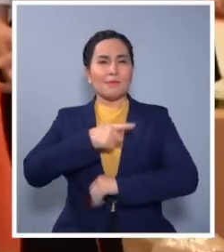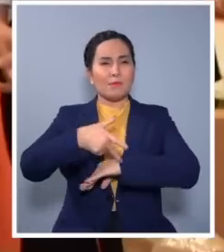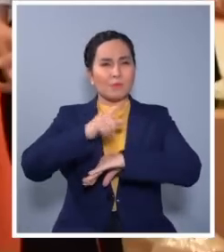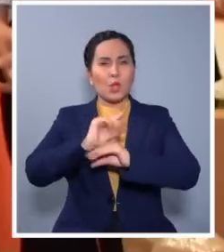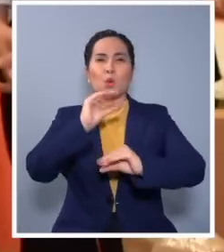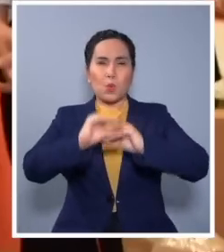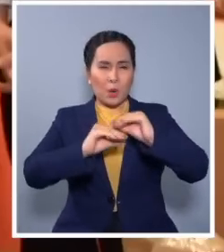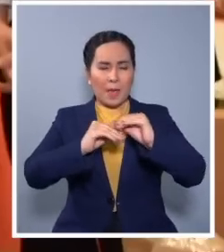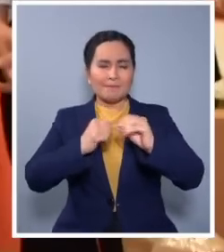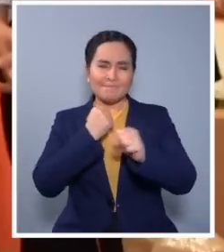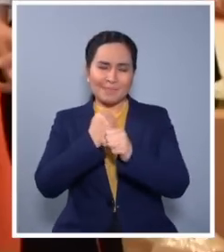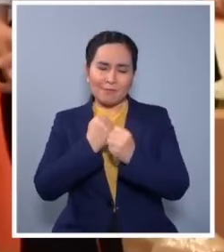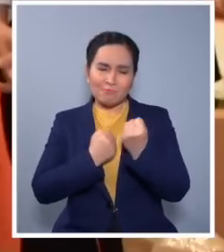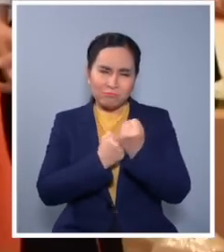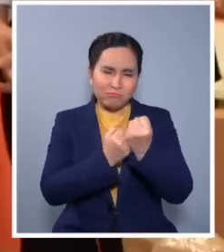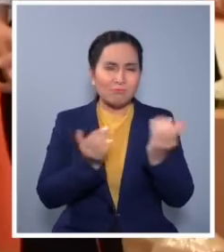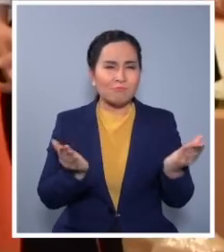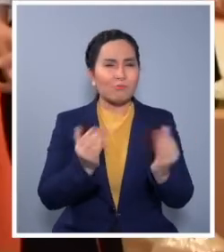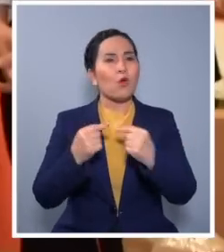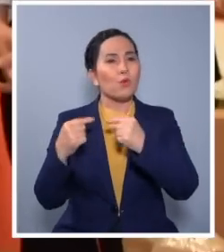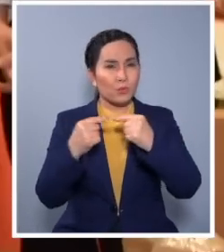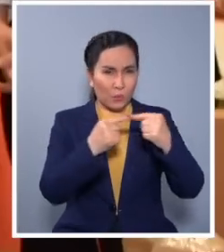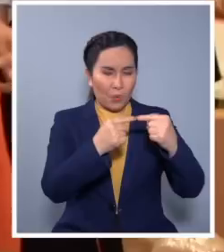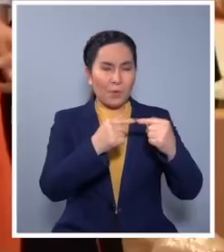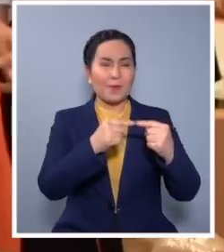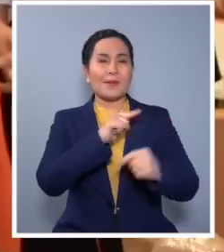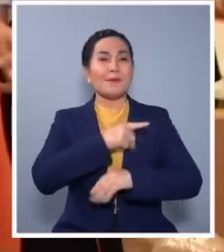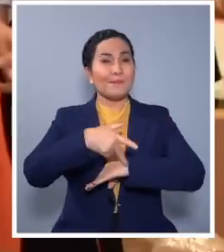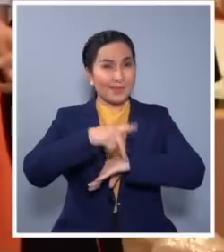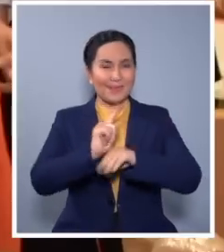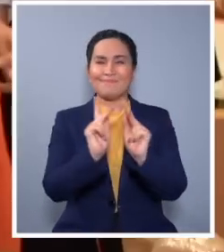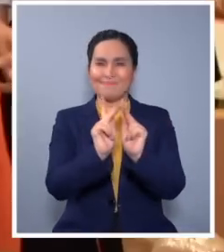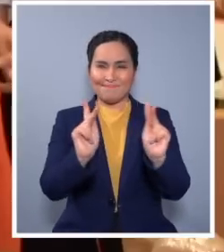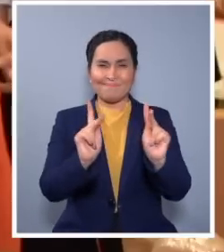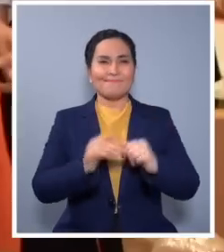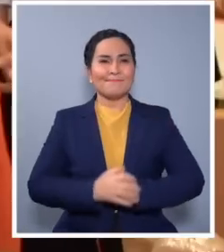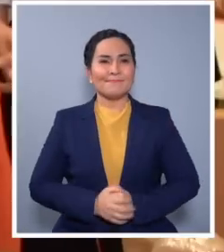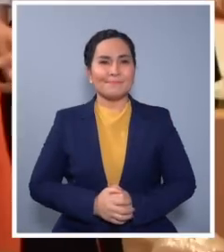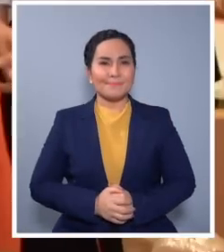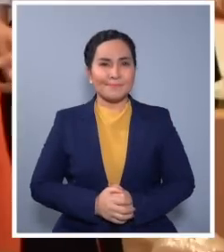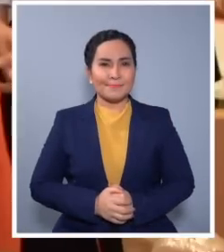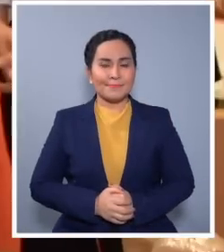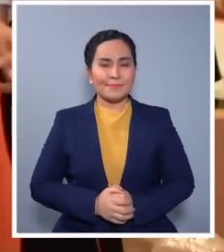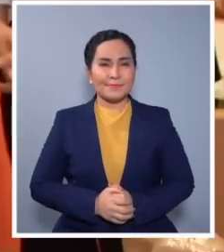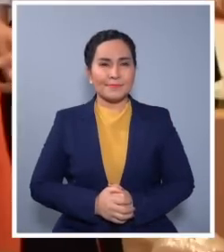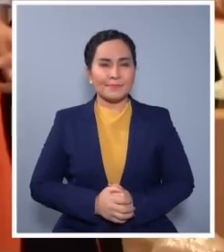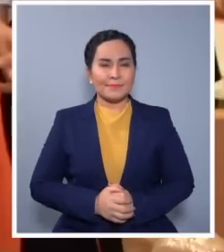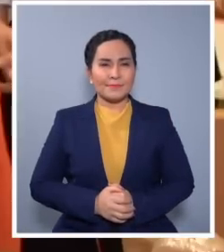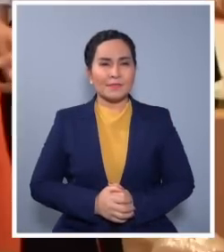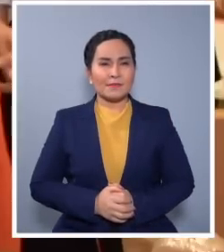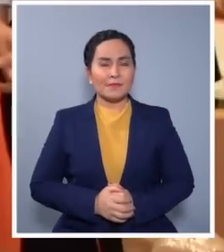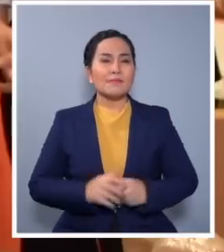ขับเคลื่อนโครงการนี้ต่อไปในฐานะประธานคณะกรรมการอำนวยการ ปัญห